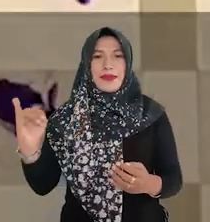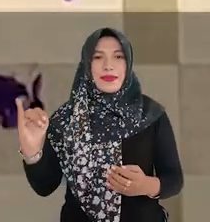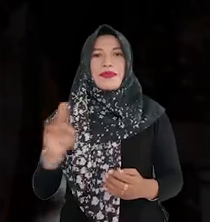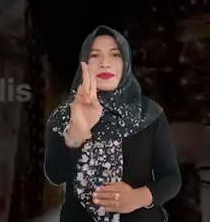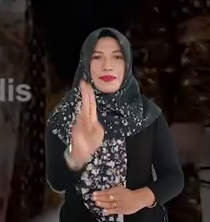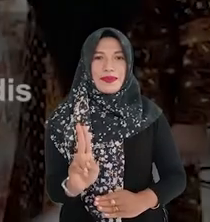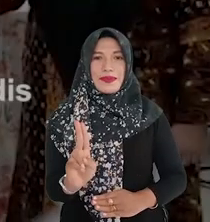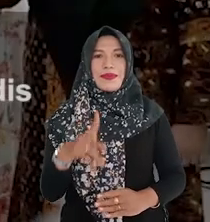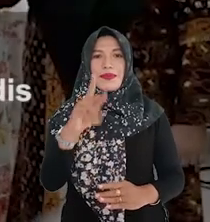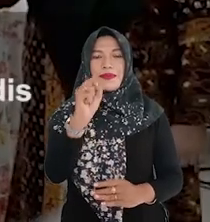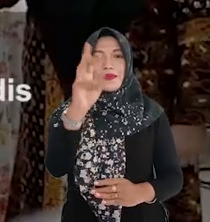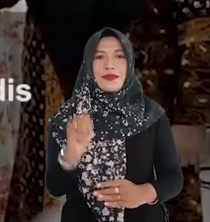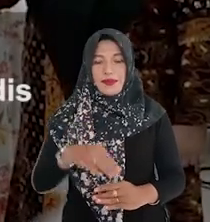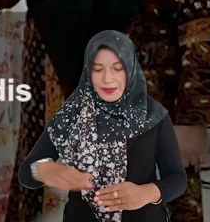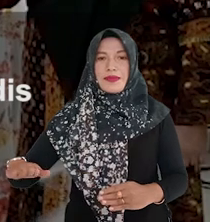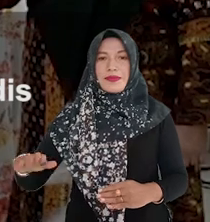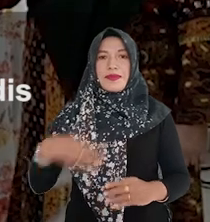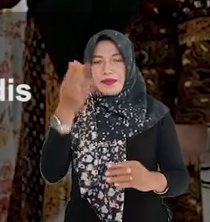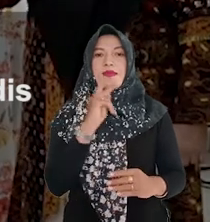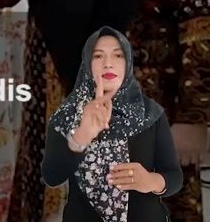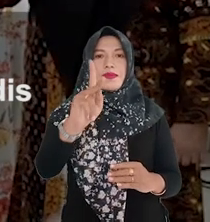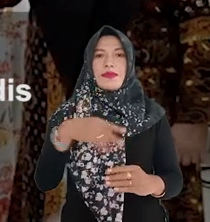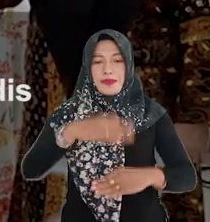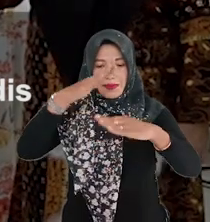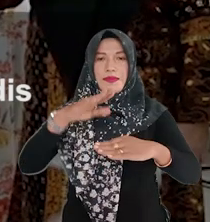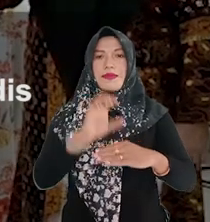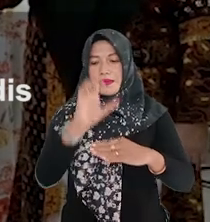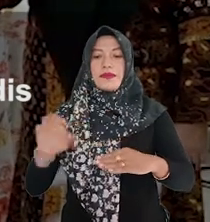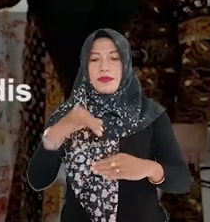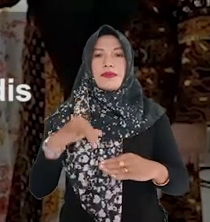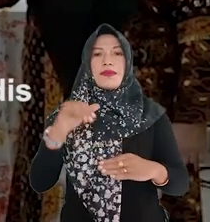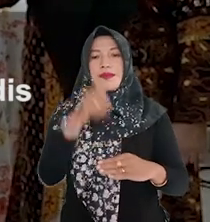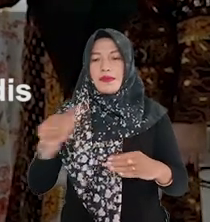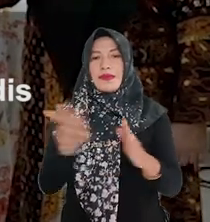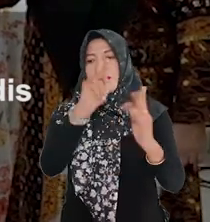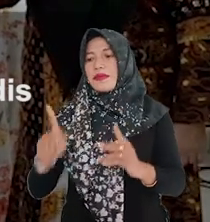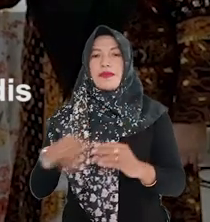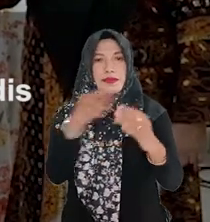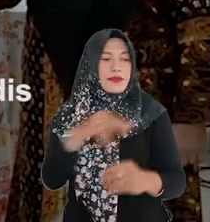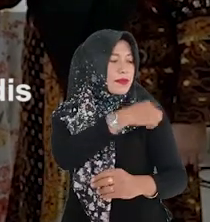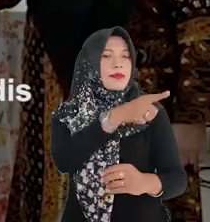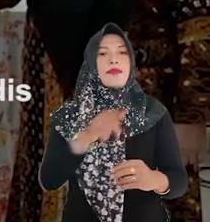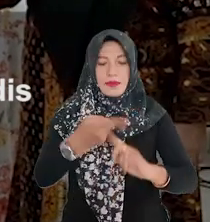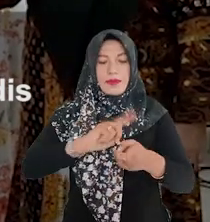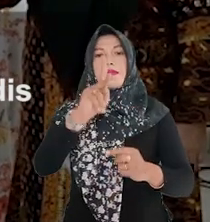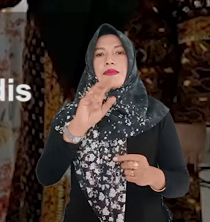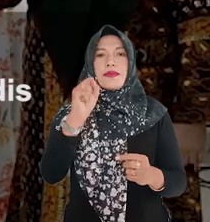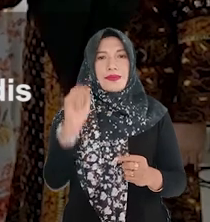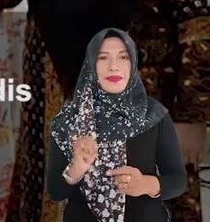kaderisasi dua kmana jalin komunikasi lebih erat sesama anggota kelompok staf medis